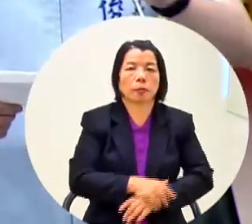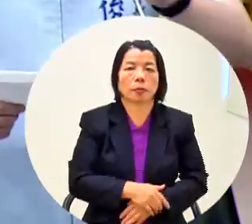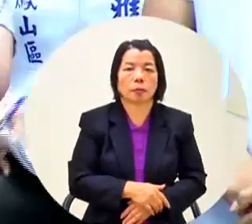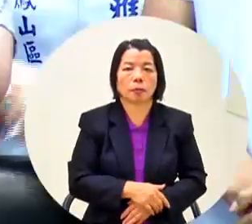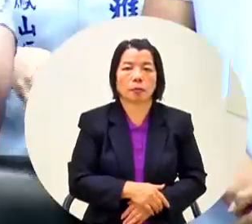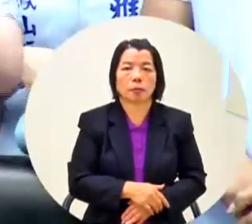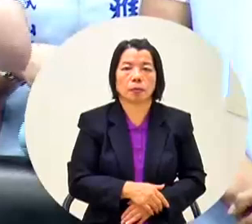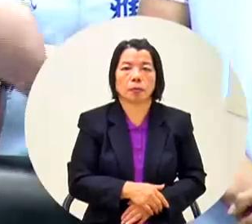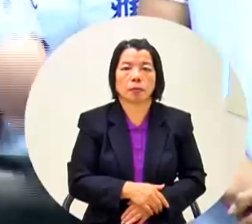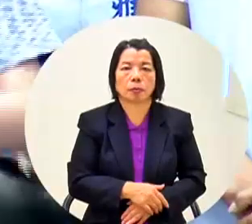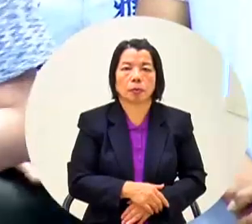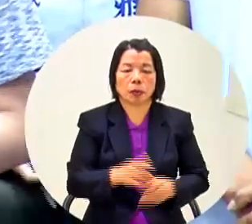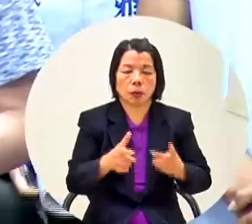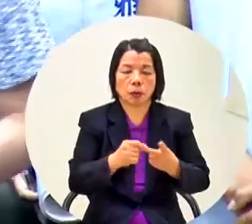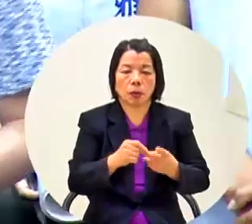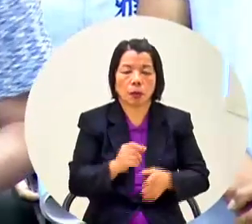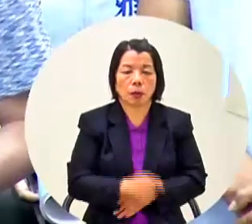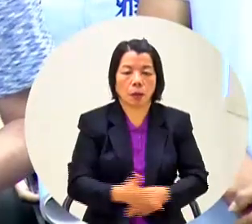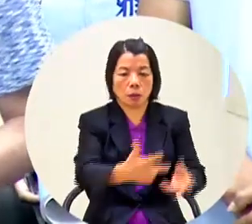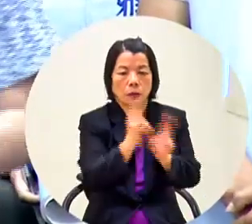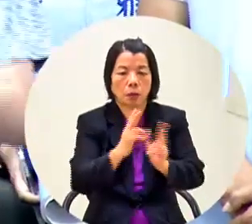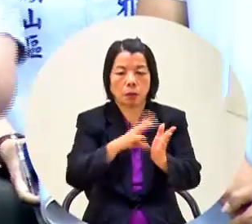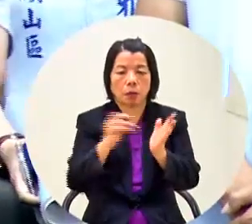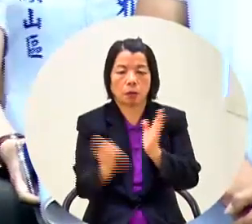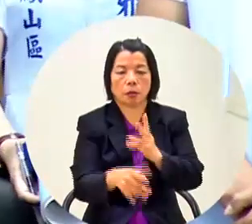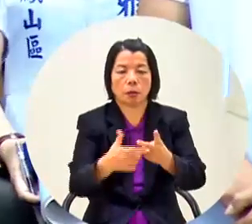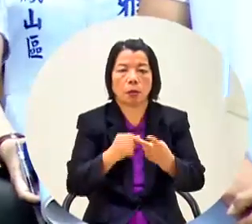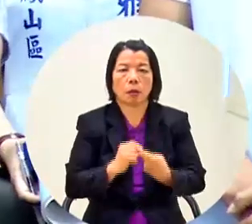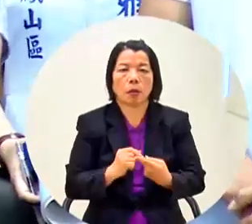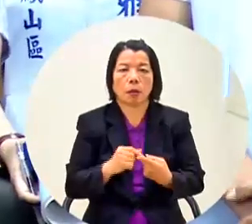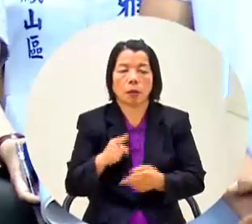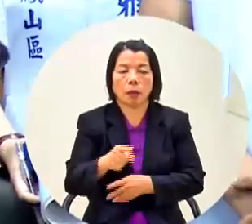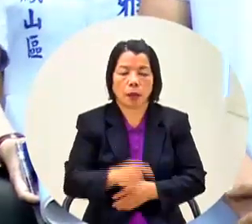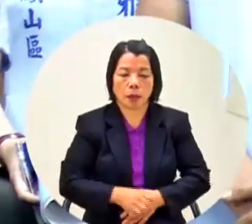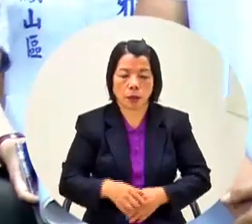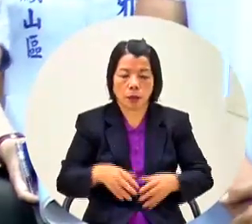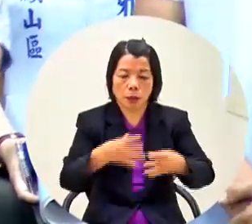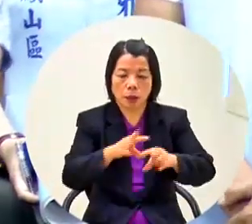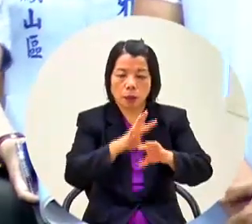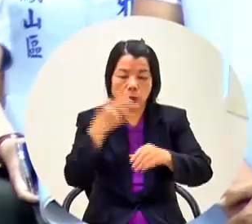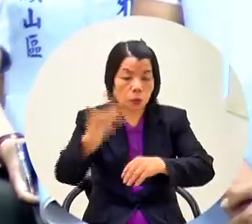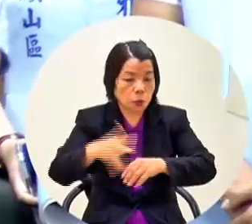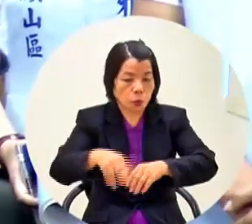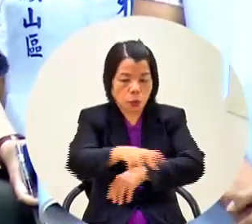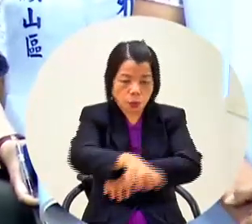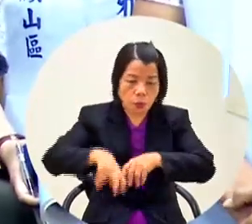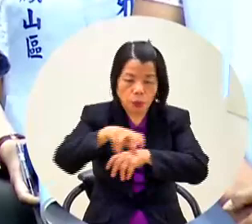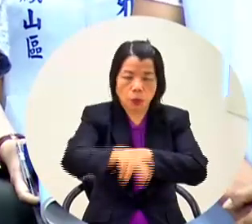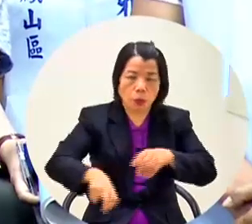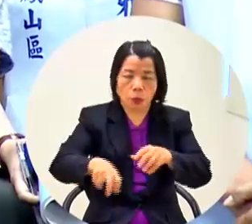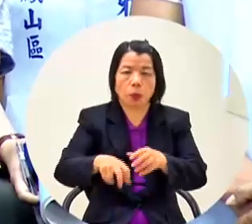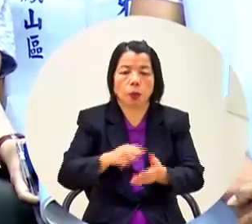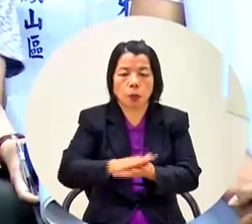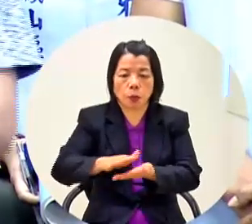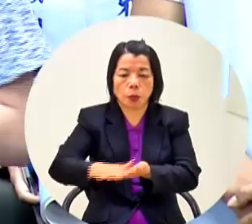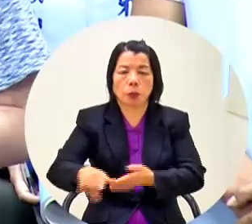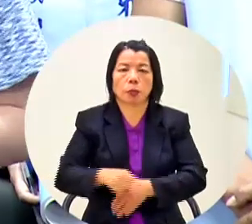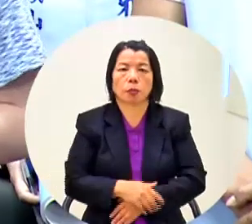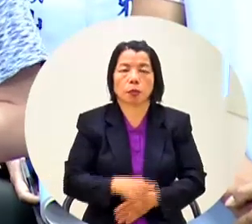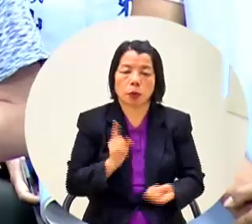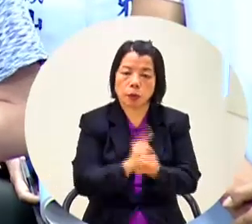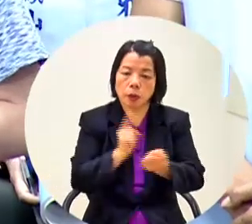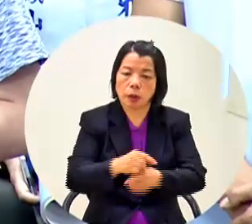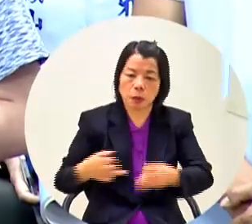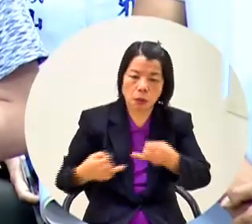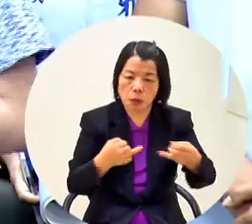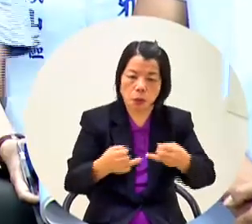路屏啊，还是拆路桥啊、地下道啊、清理水沟啊，我相信它的效率真的都提高